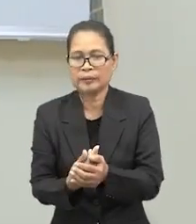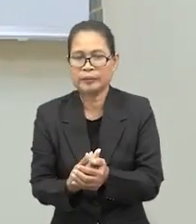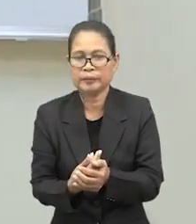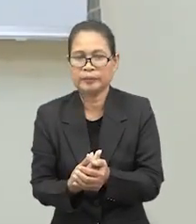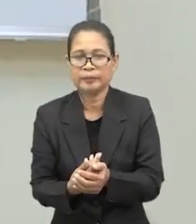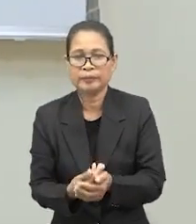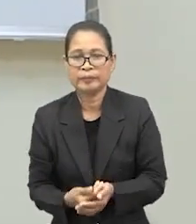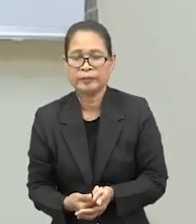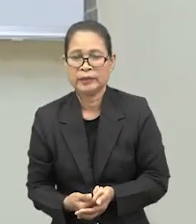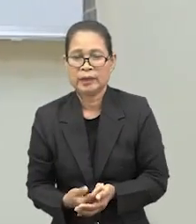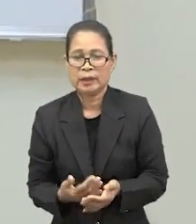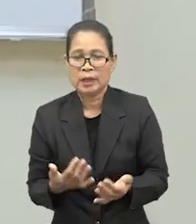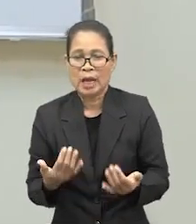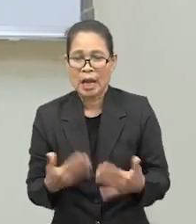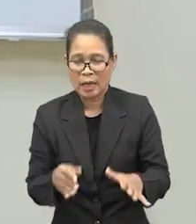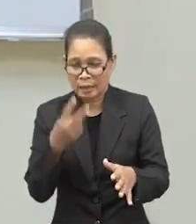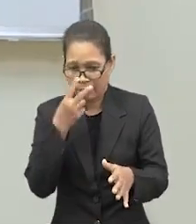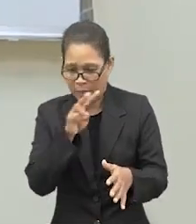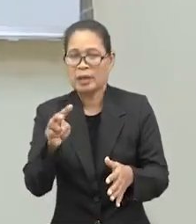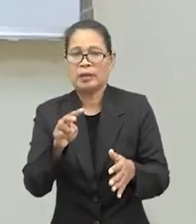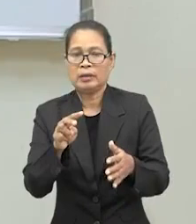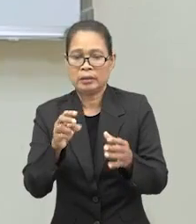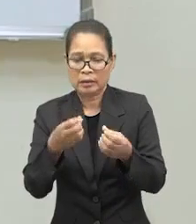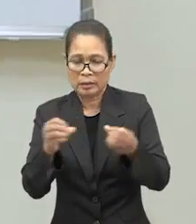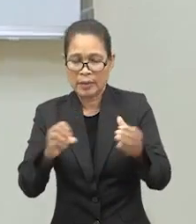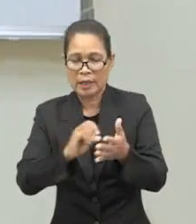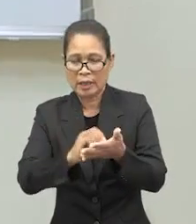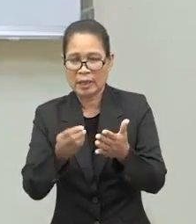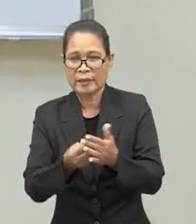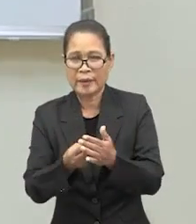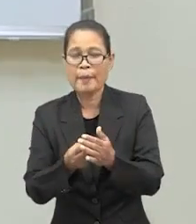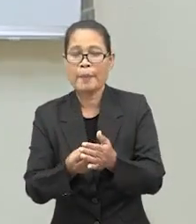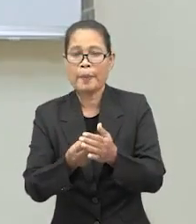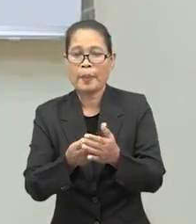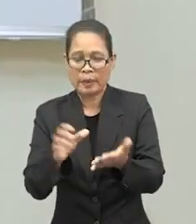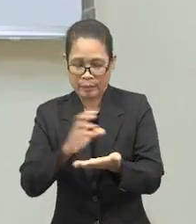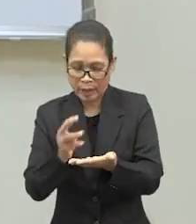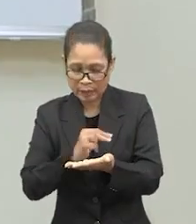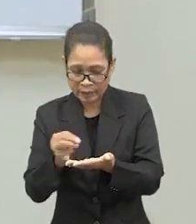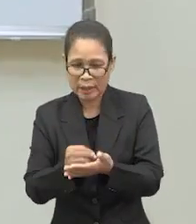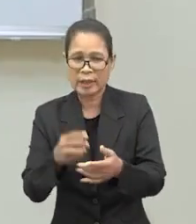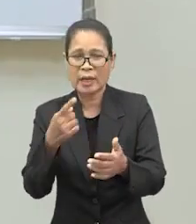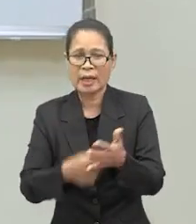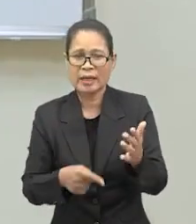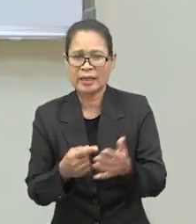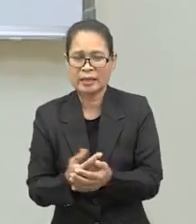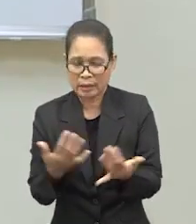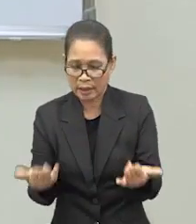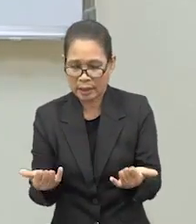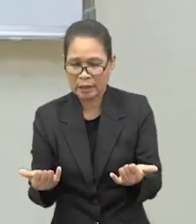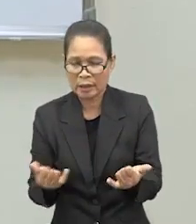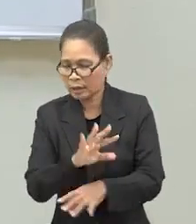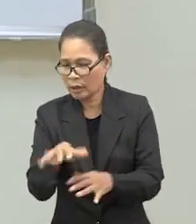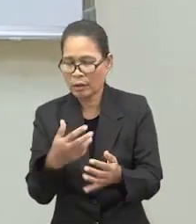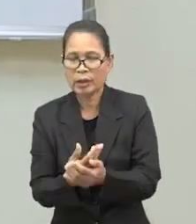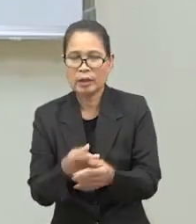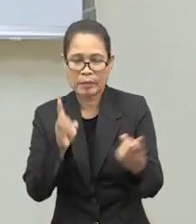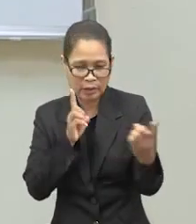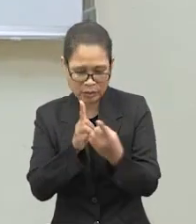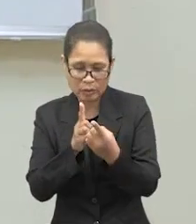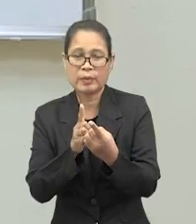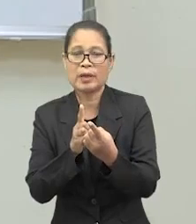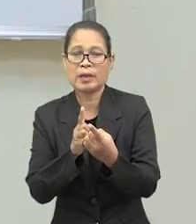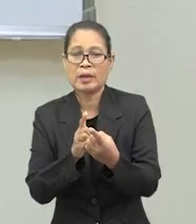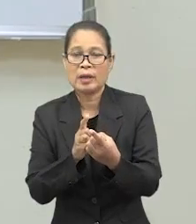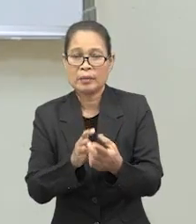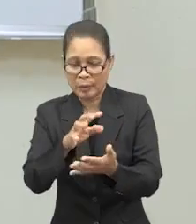đọp sợ tụt phiệt phiệt đọp từng ngõ nè chà hay mơ nó không là ba lệ đang đái thà ta chia phần mà vị thị ấy chắc xem được ngày nít